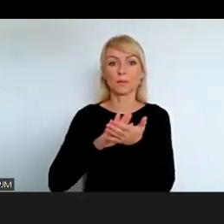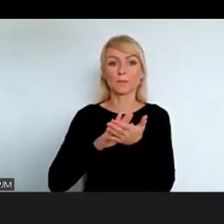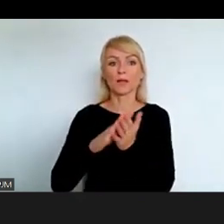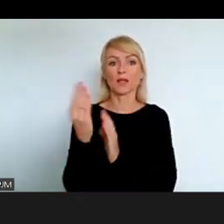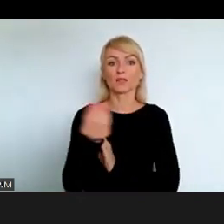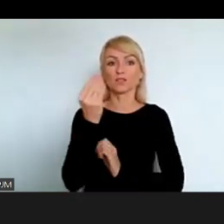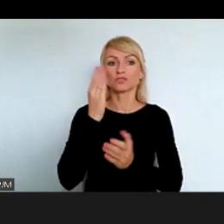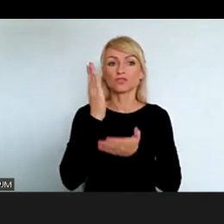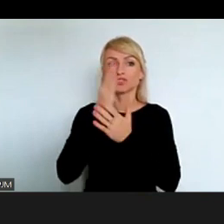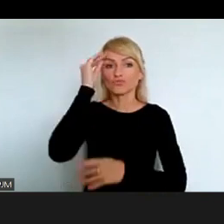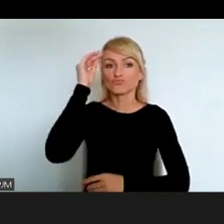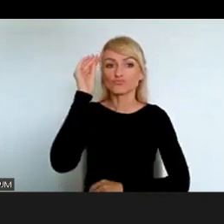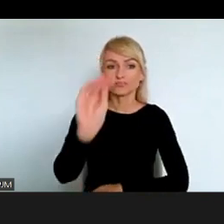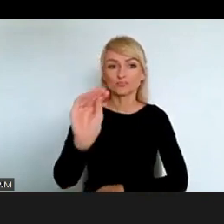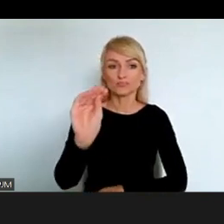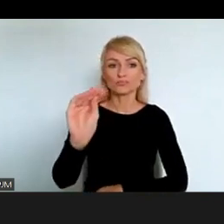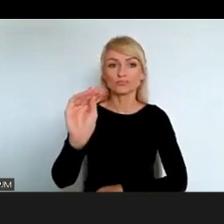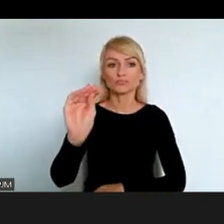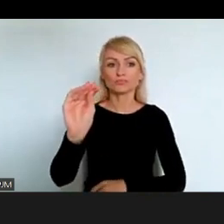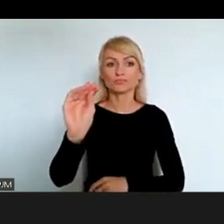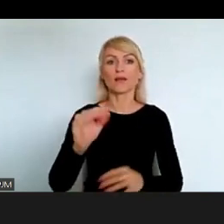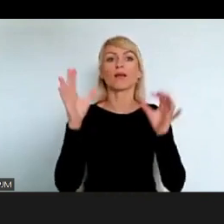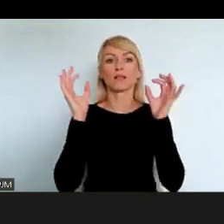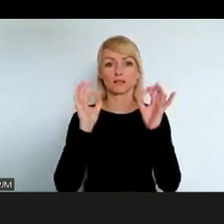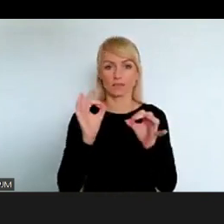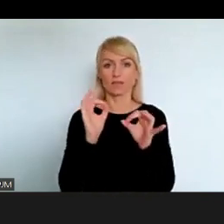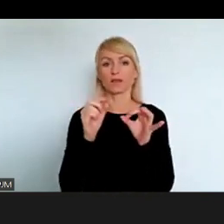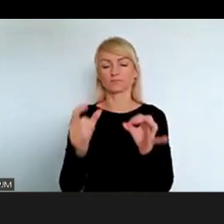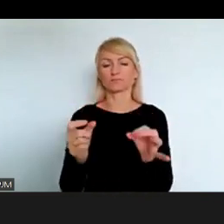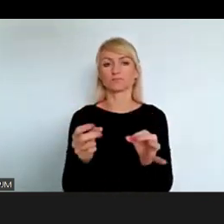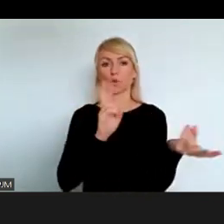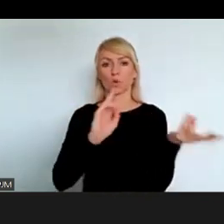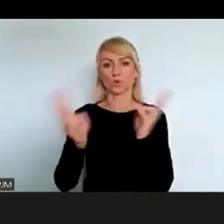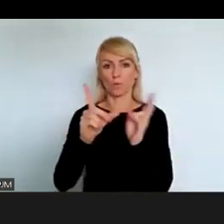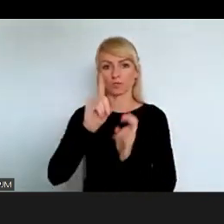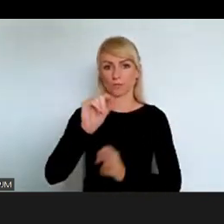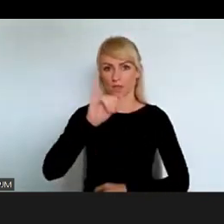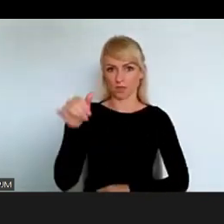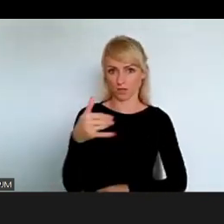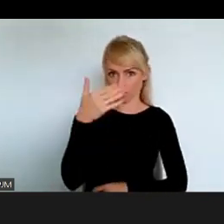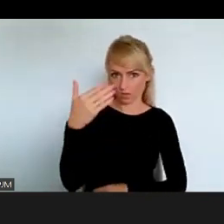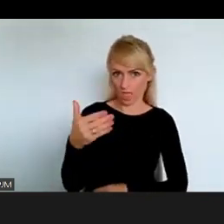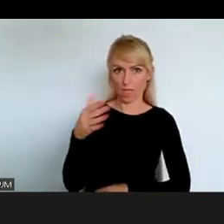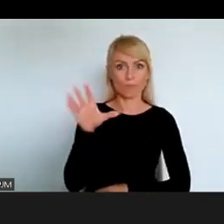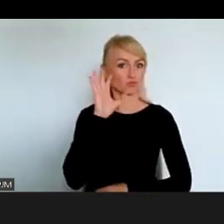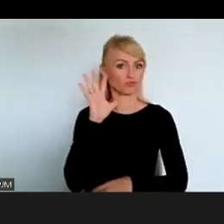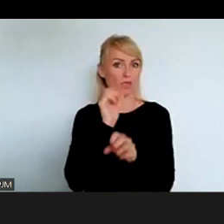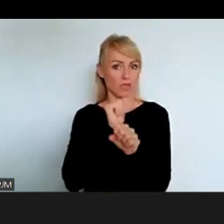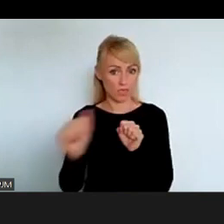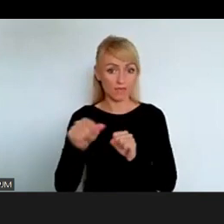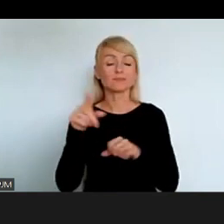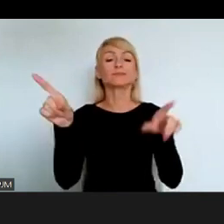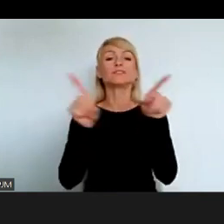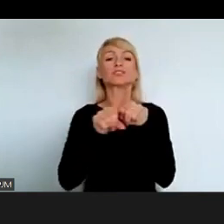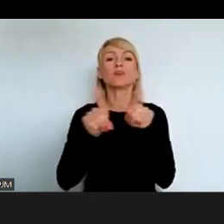chciałam tylko dodać, że mamy oczywiście dostępnego tłumacza polskiego języka migowego i na czacie mają Państwo